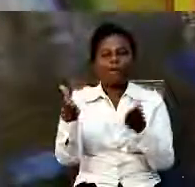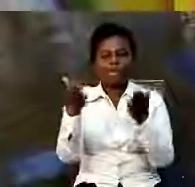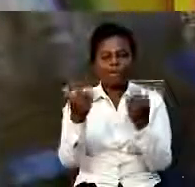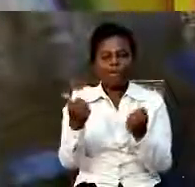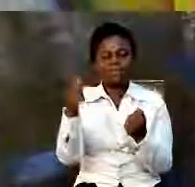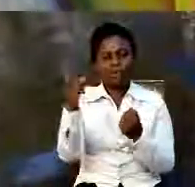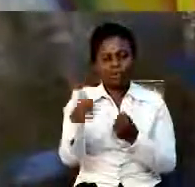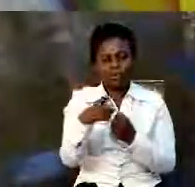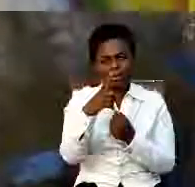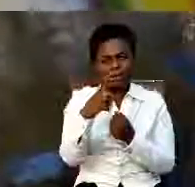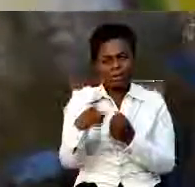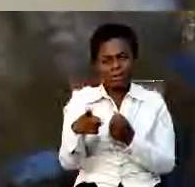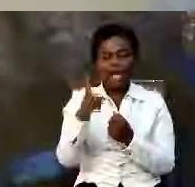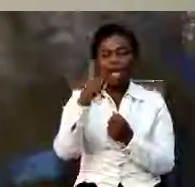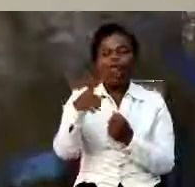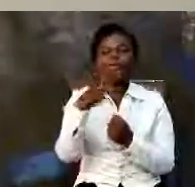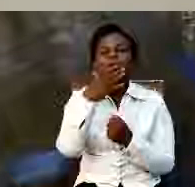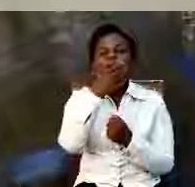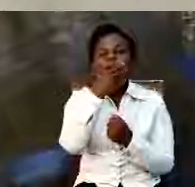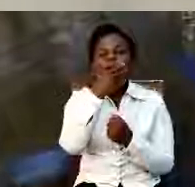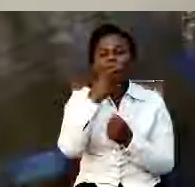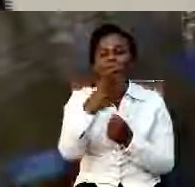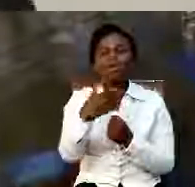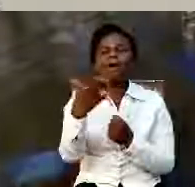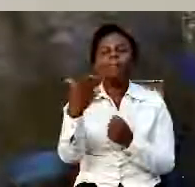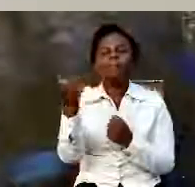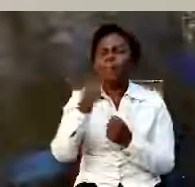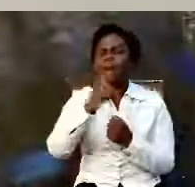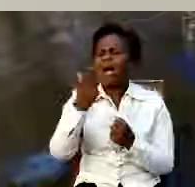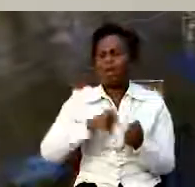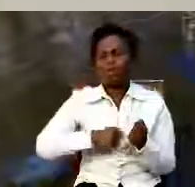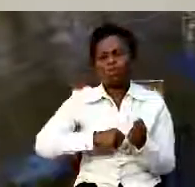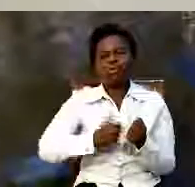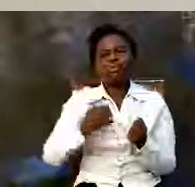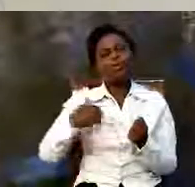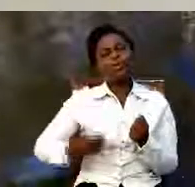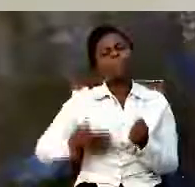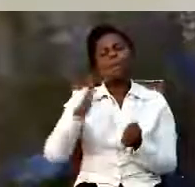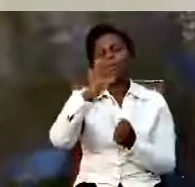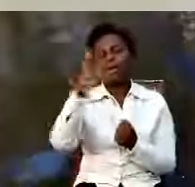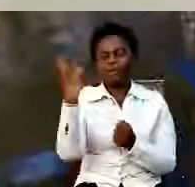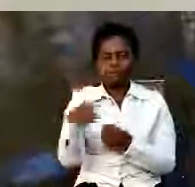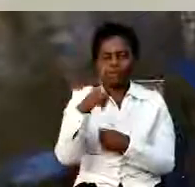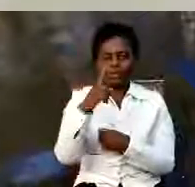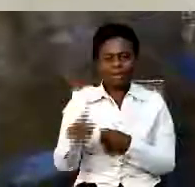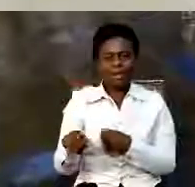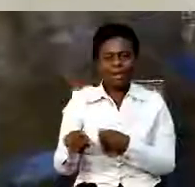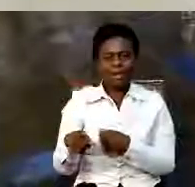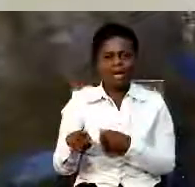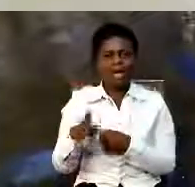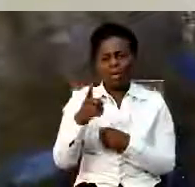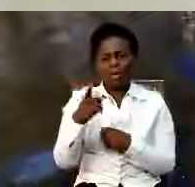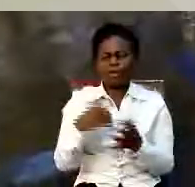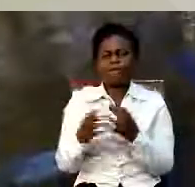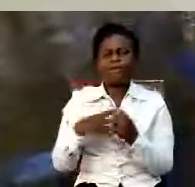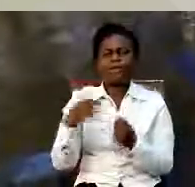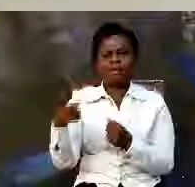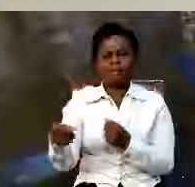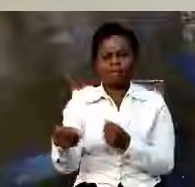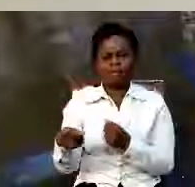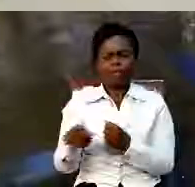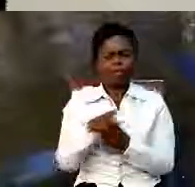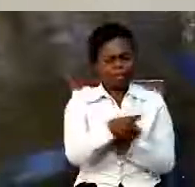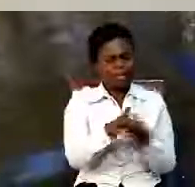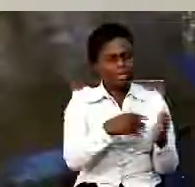akakosea. Kuna wanaume ambao hawaruhusu mke wake kukosea. Kwa nini umefanya hivi? Mbona